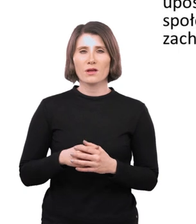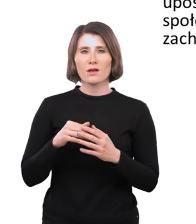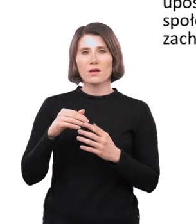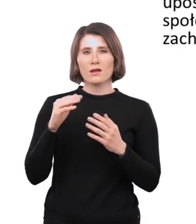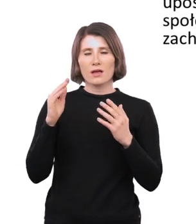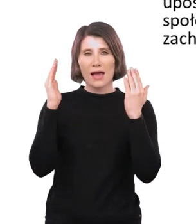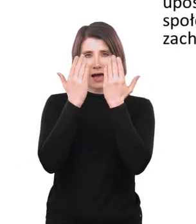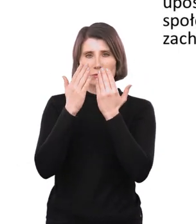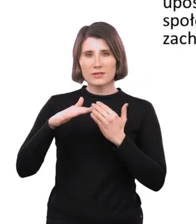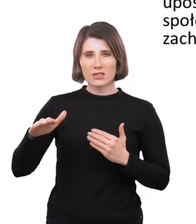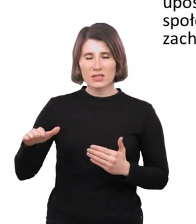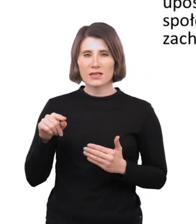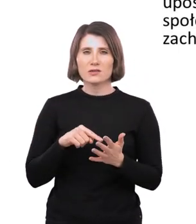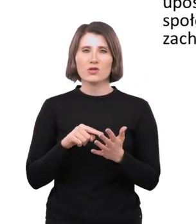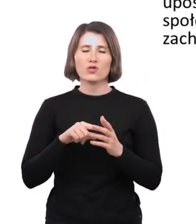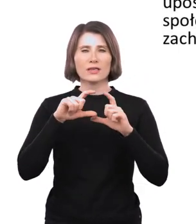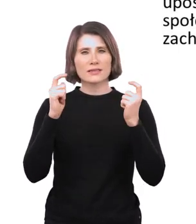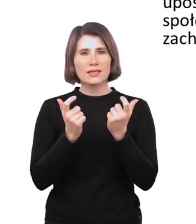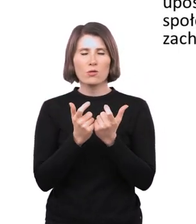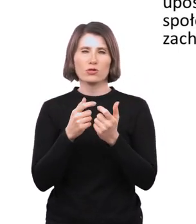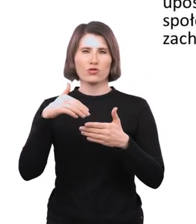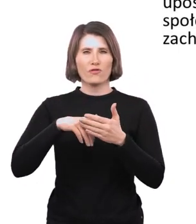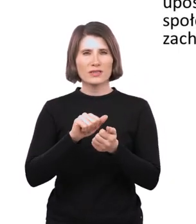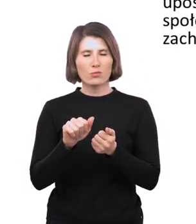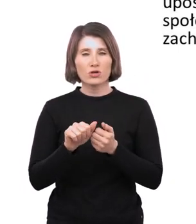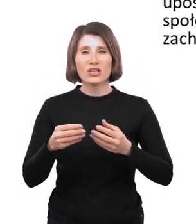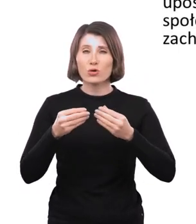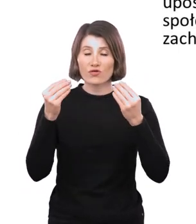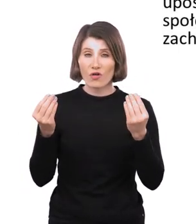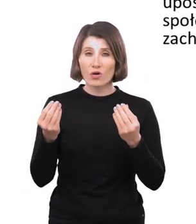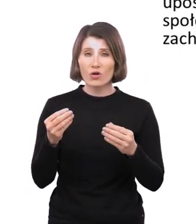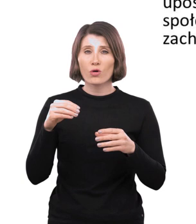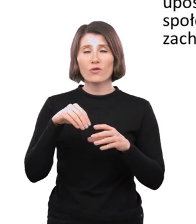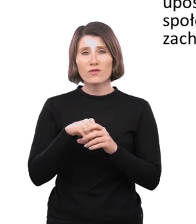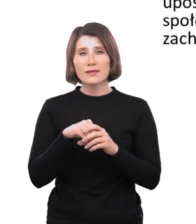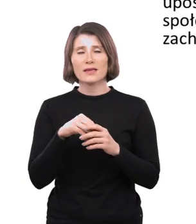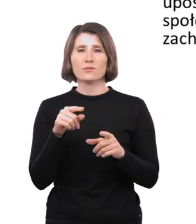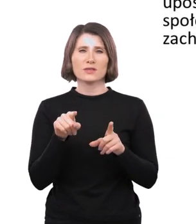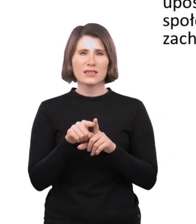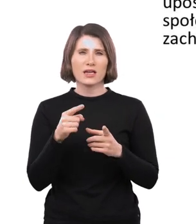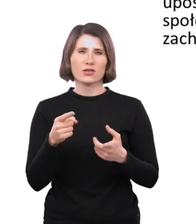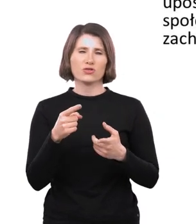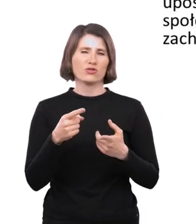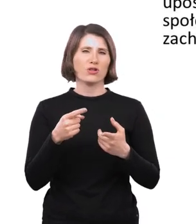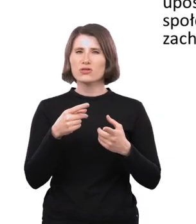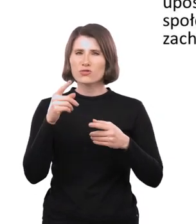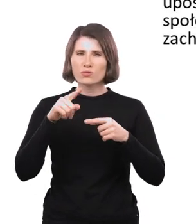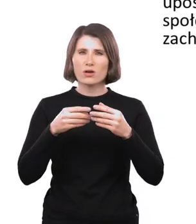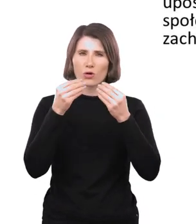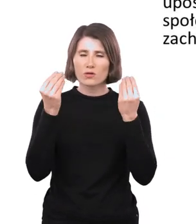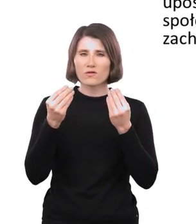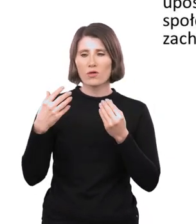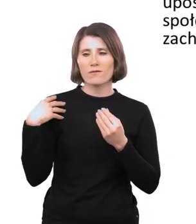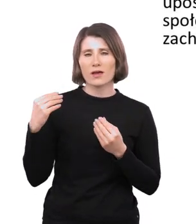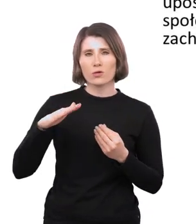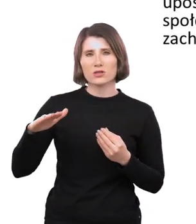dziecięcy według ICD-10 to całościowe zaburzenie rozwoju przy zaburzonym lub nieprawidłowym rozwoju dzieci przed 3 rokiem